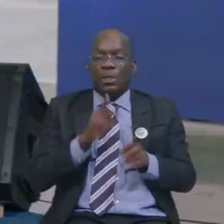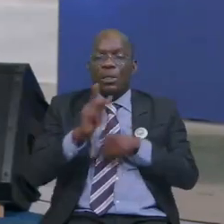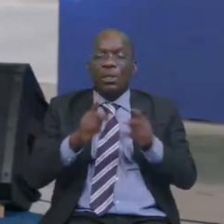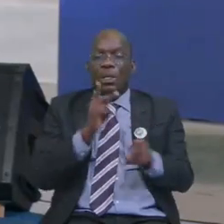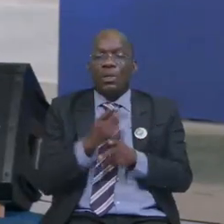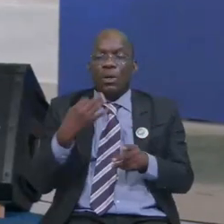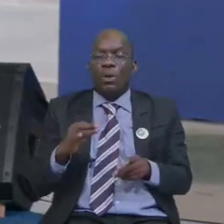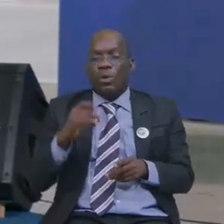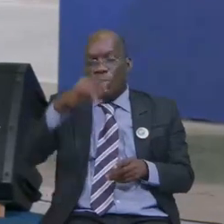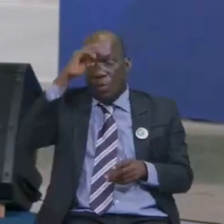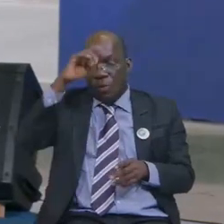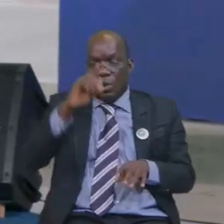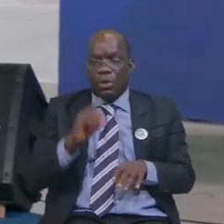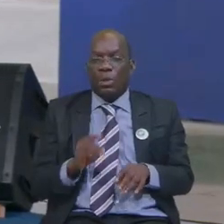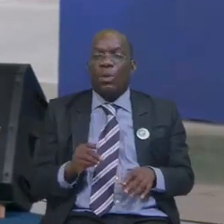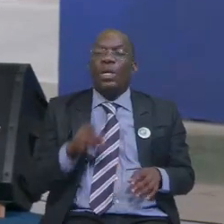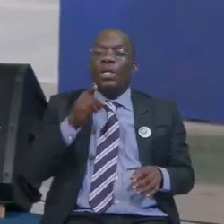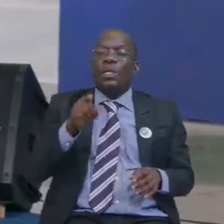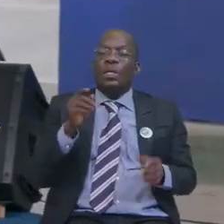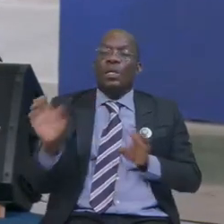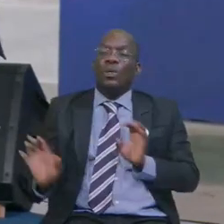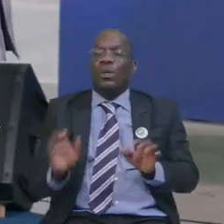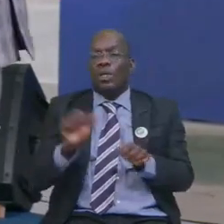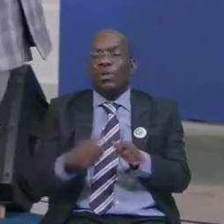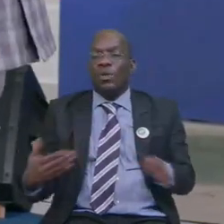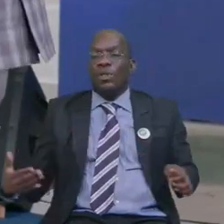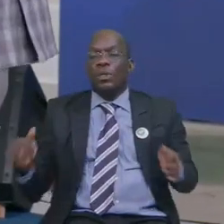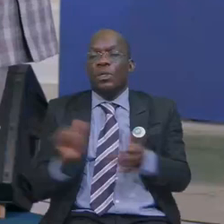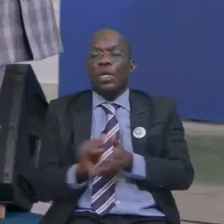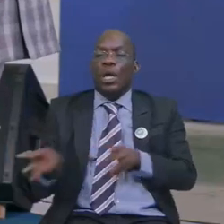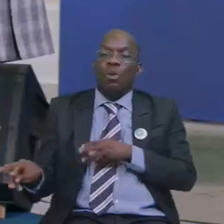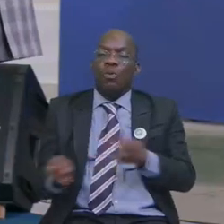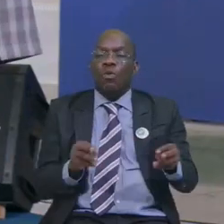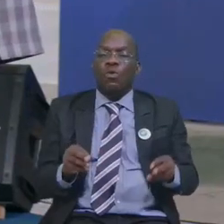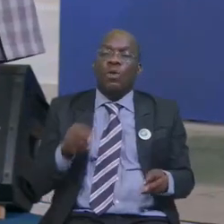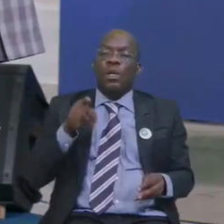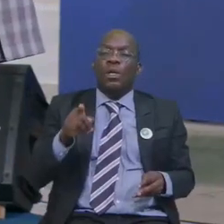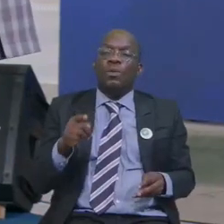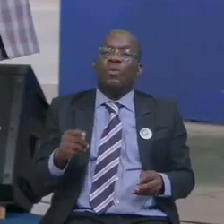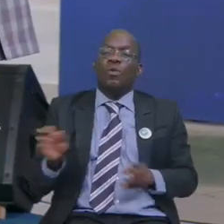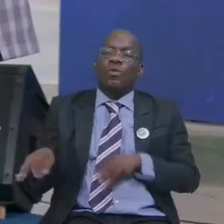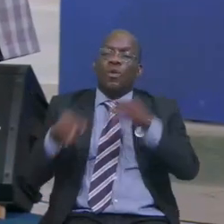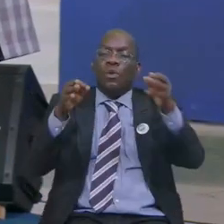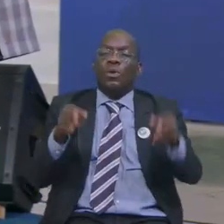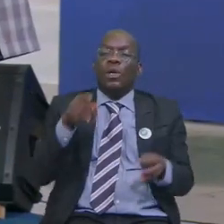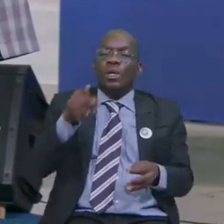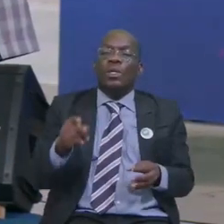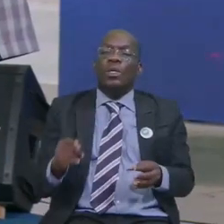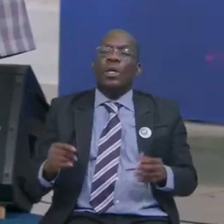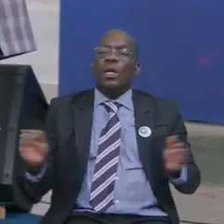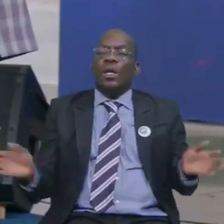il fait toute chose qui le fait avancer il me motive il m'encourage